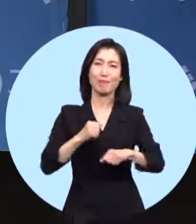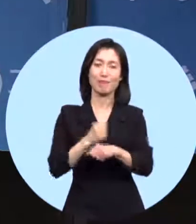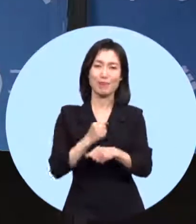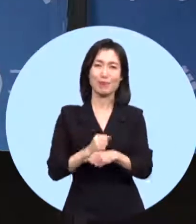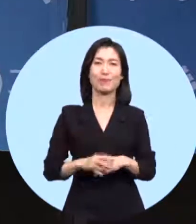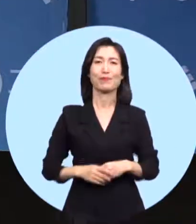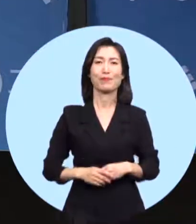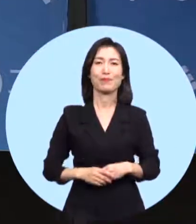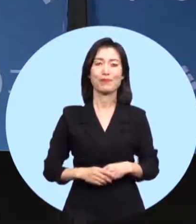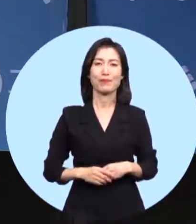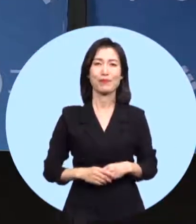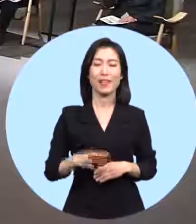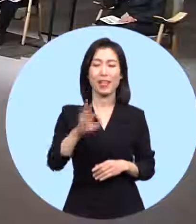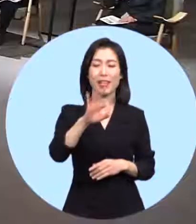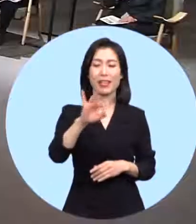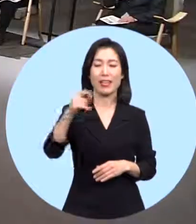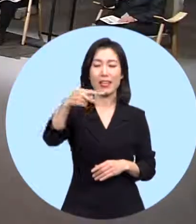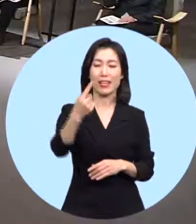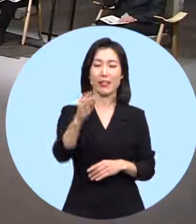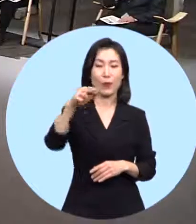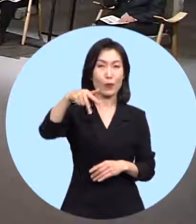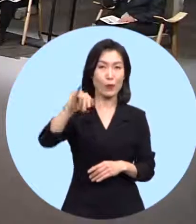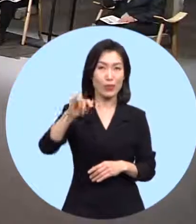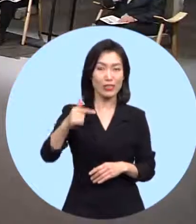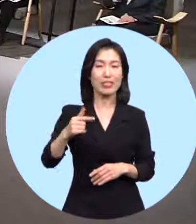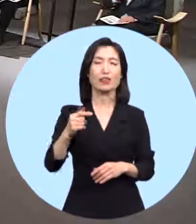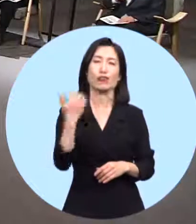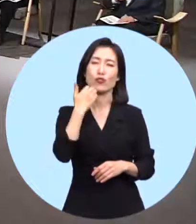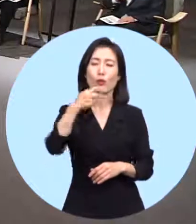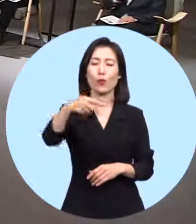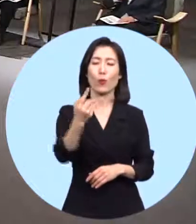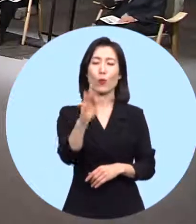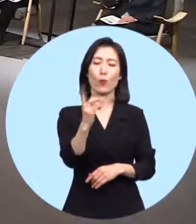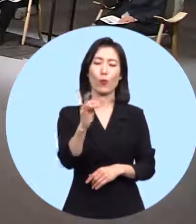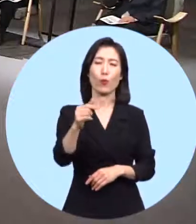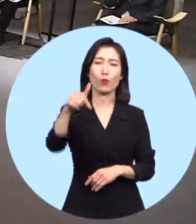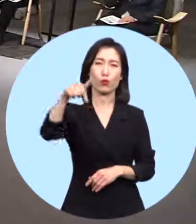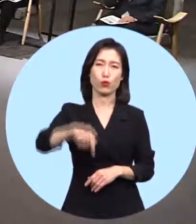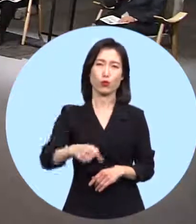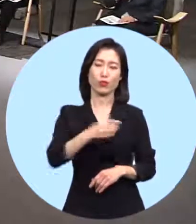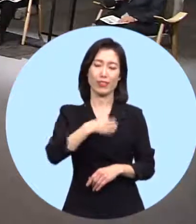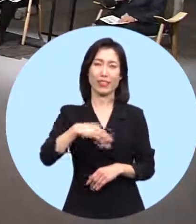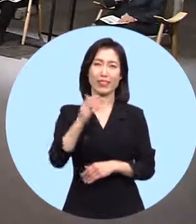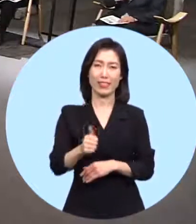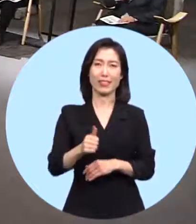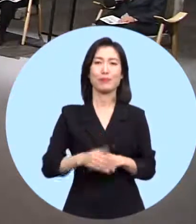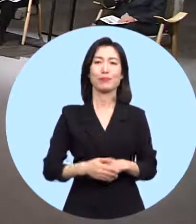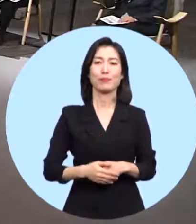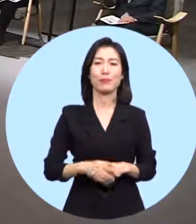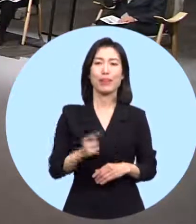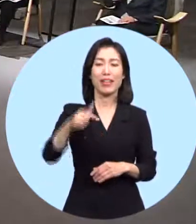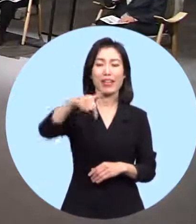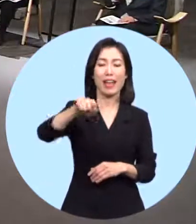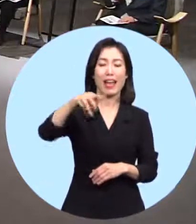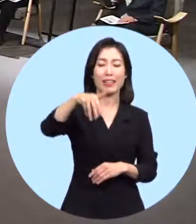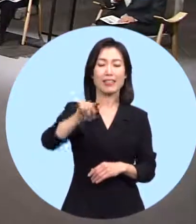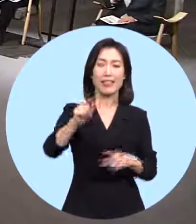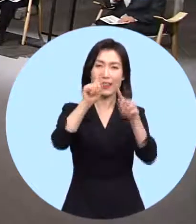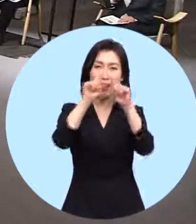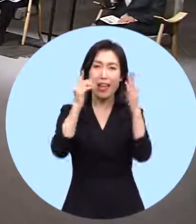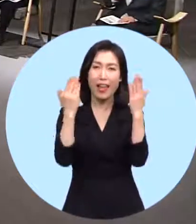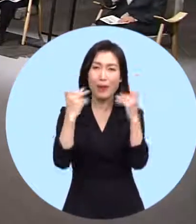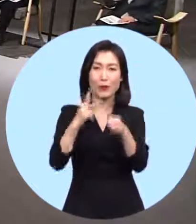반갑습니다. 이동진 도봉구청장님 참석하셨습니다. 네, 반갑습니다. 최재은 가천대학교